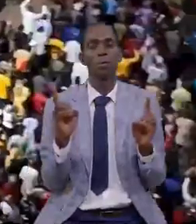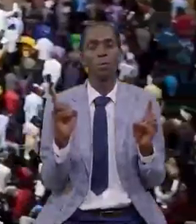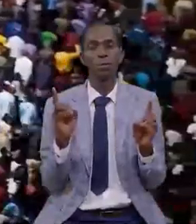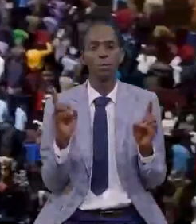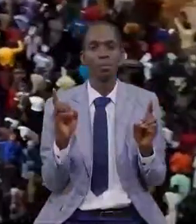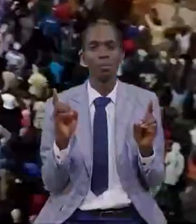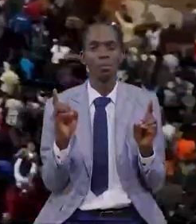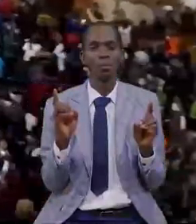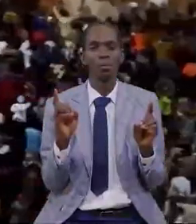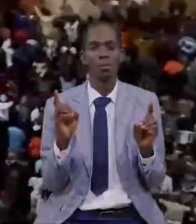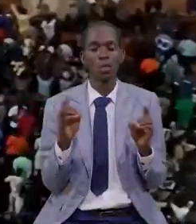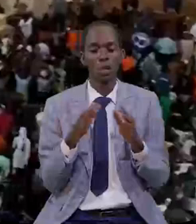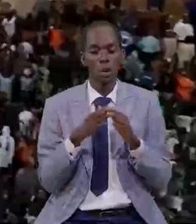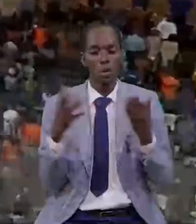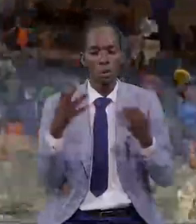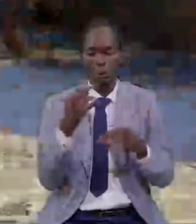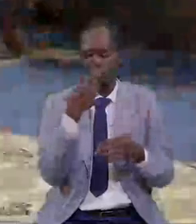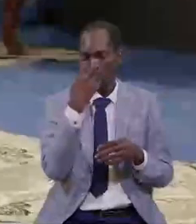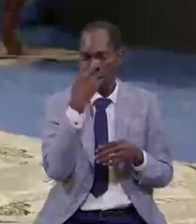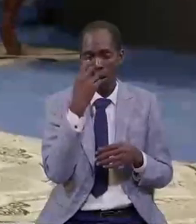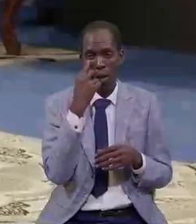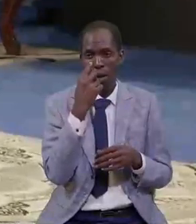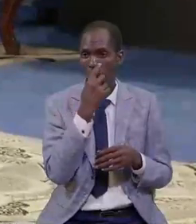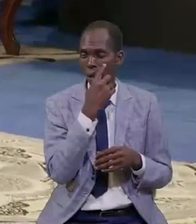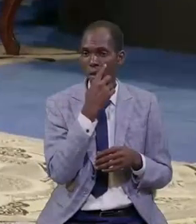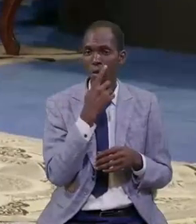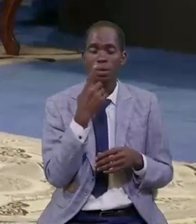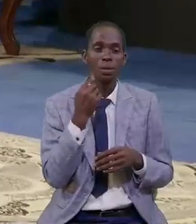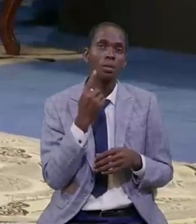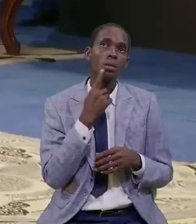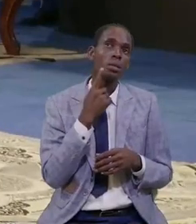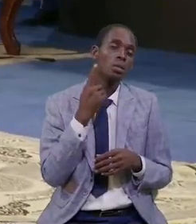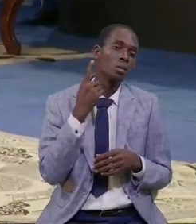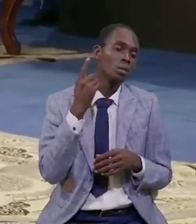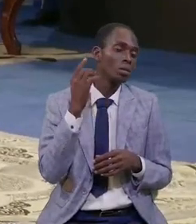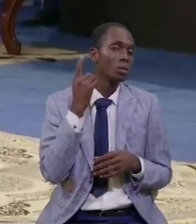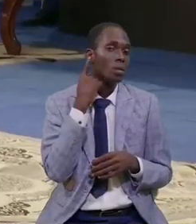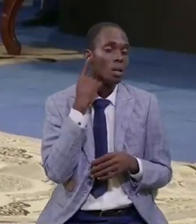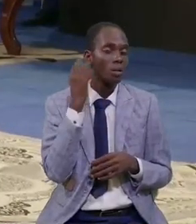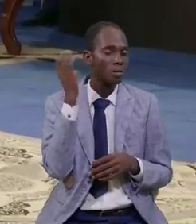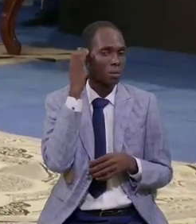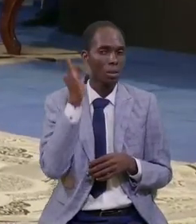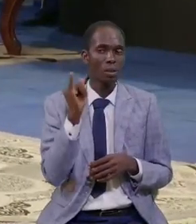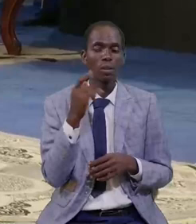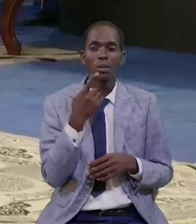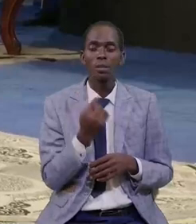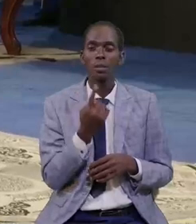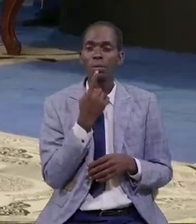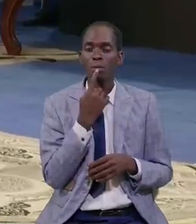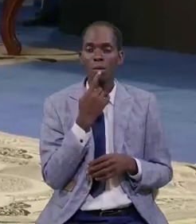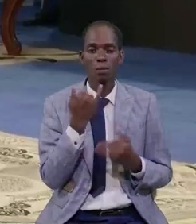délivrance les yeux aveugles seront ouverts les sous entendront les mieurs